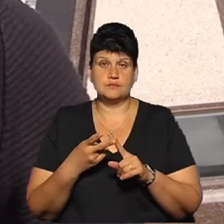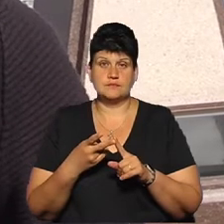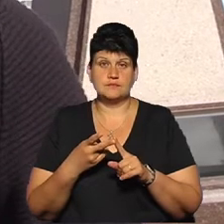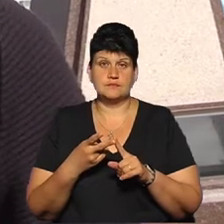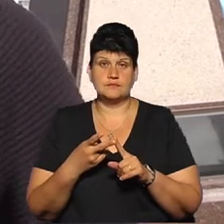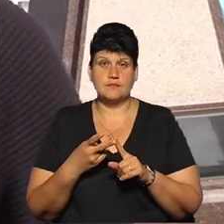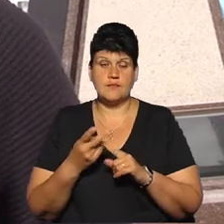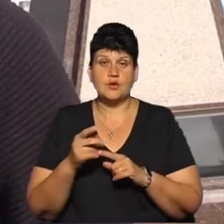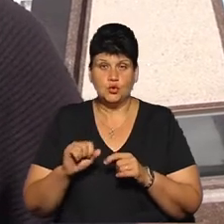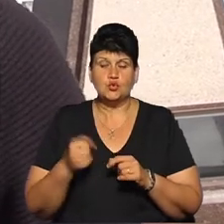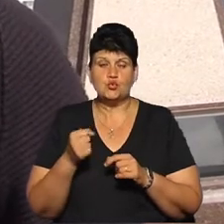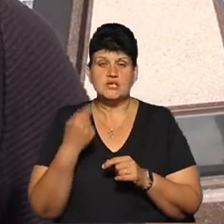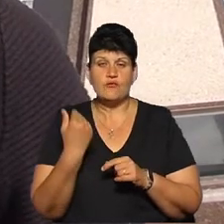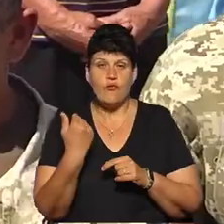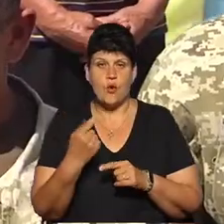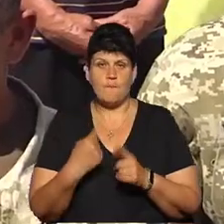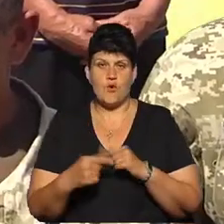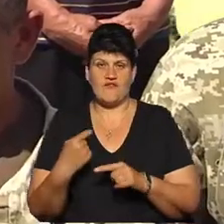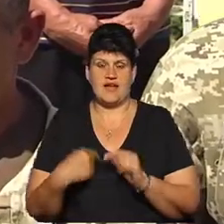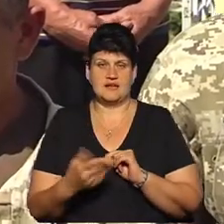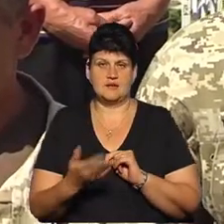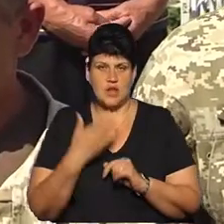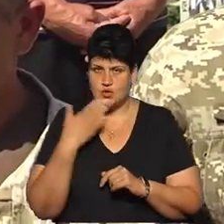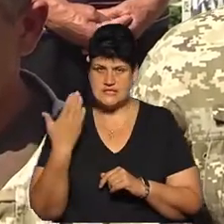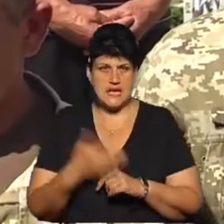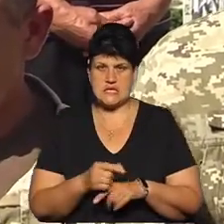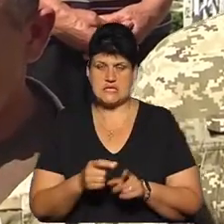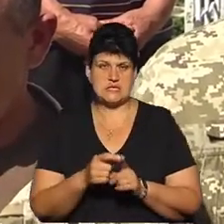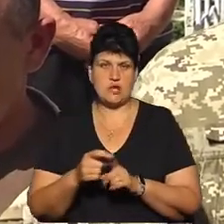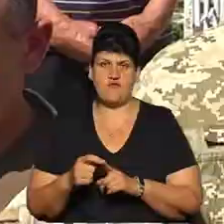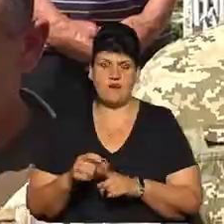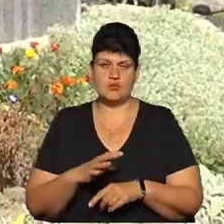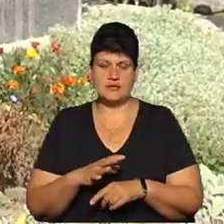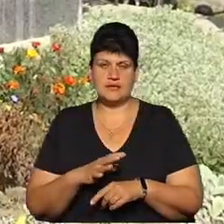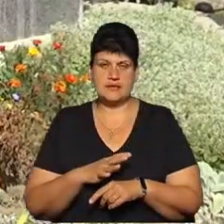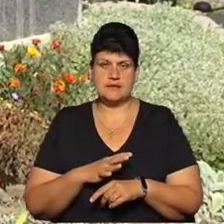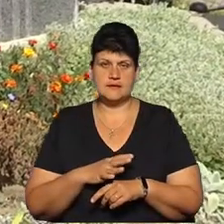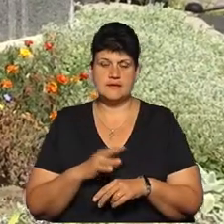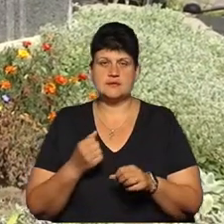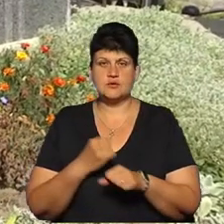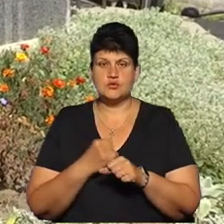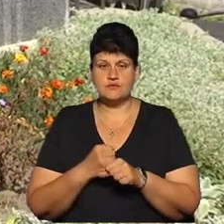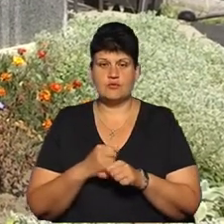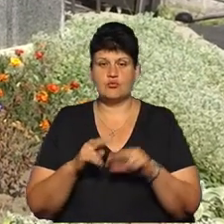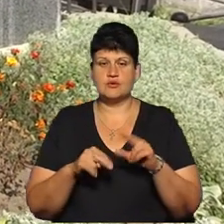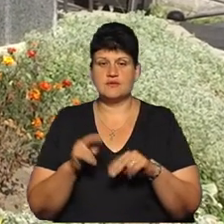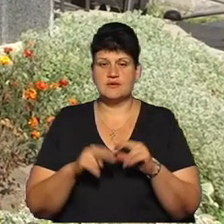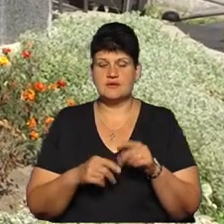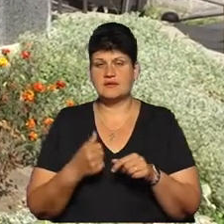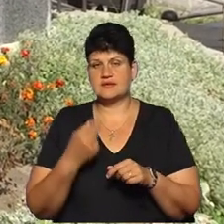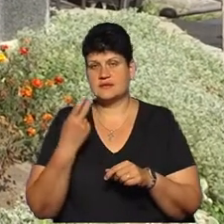повернення. Це, що його останні слова були. В мирному житті Сергій працював в будівельній сфері. Завжди на позитиві, ніколи він